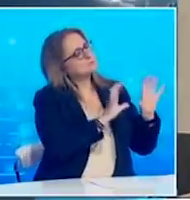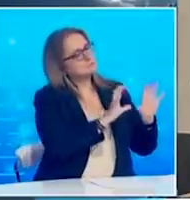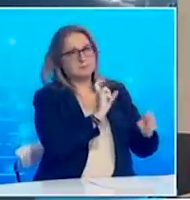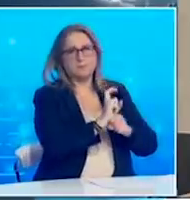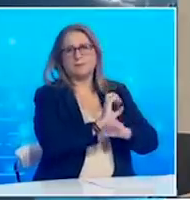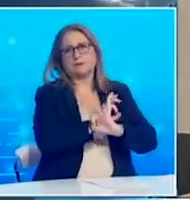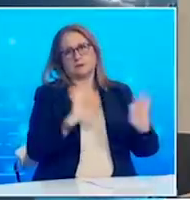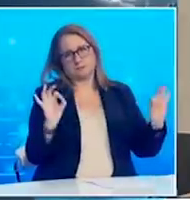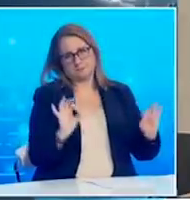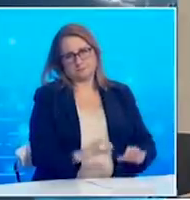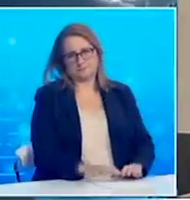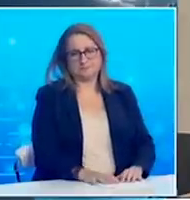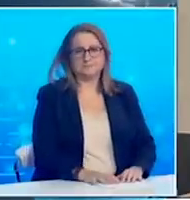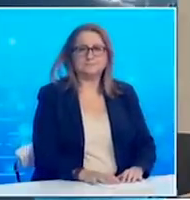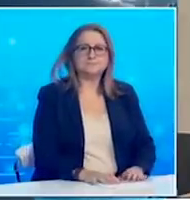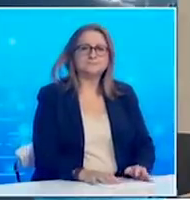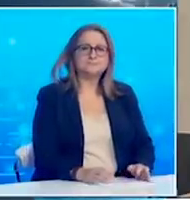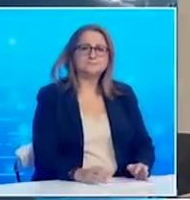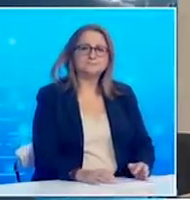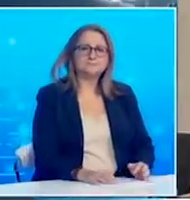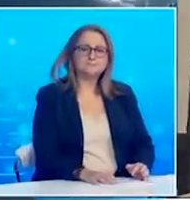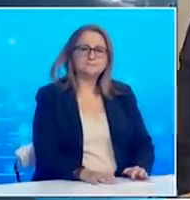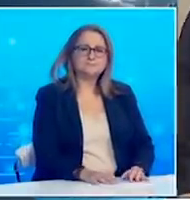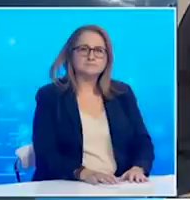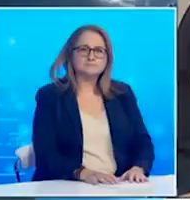επάρκεια των φαρμάκων που χρησιμοποιούνται. Δηλαδή για όλα τα